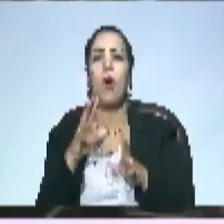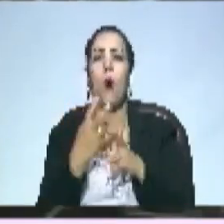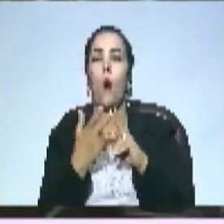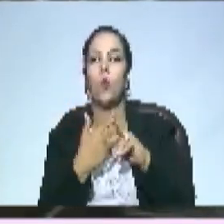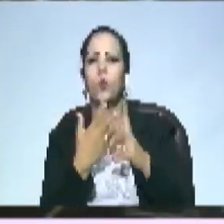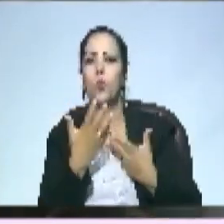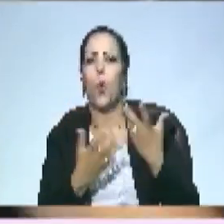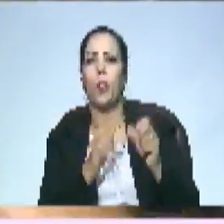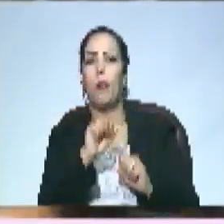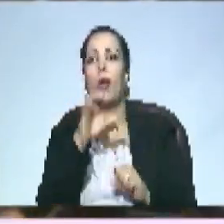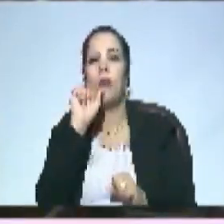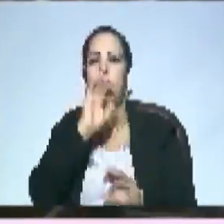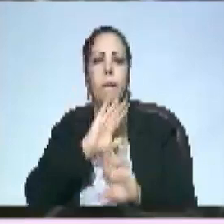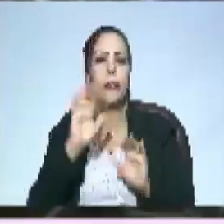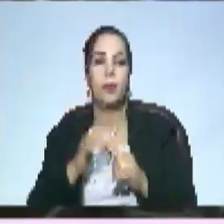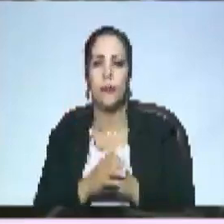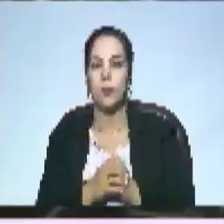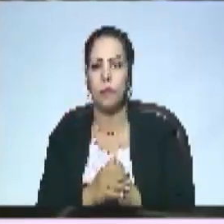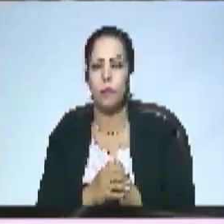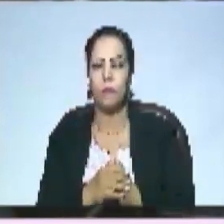الصوص بتاعها.